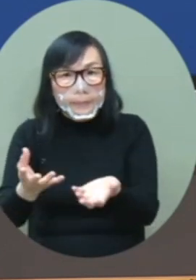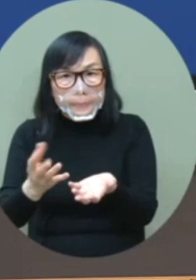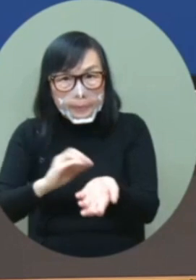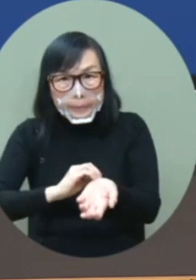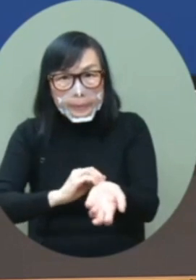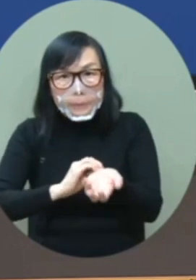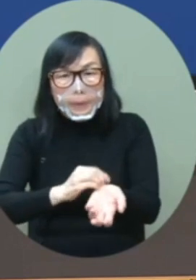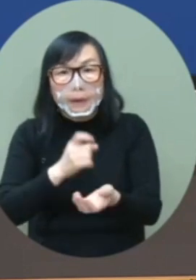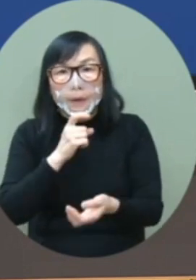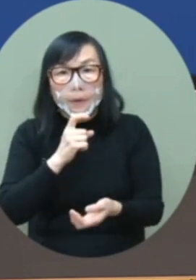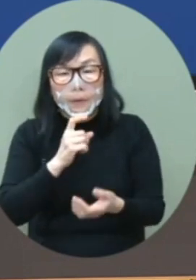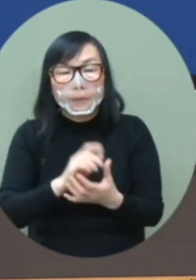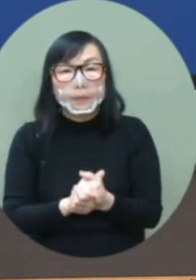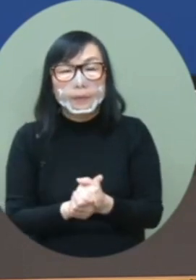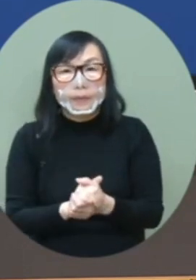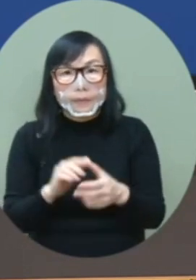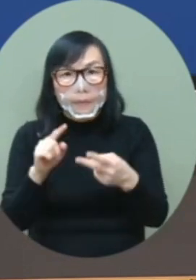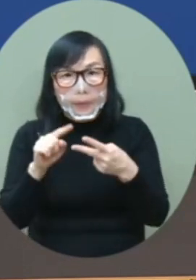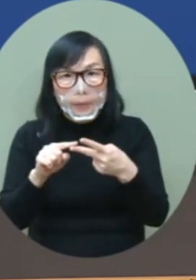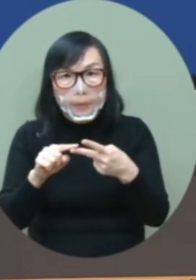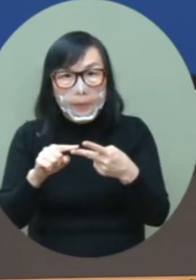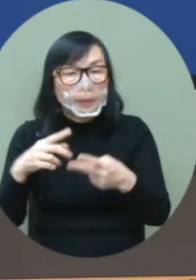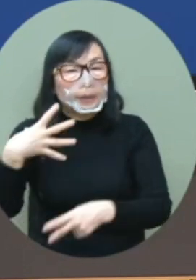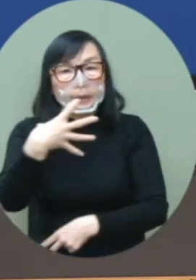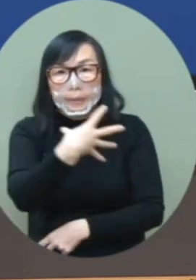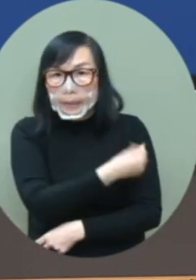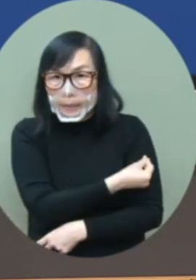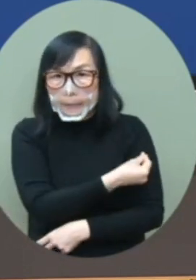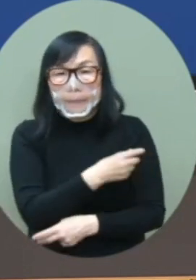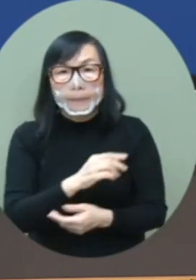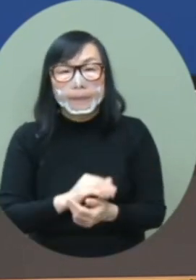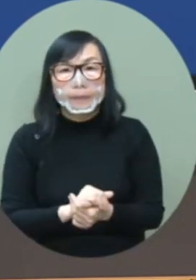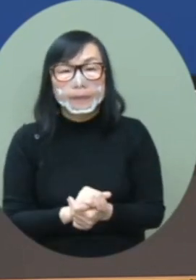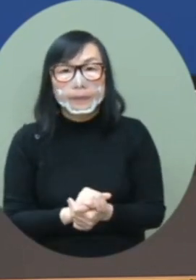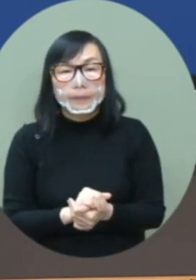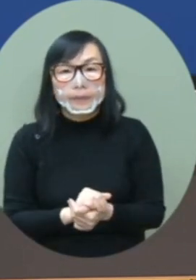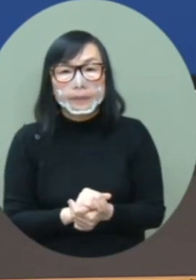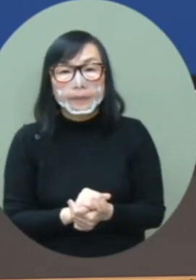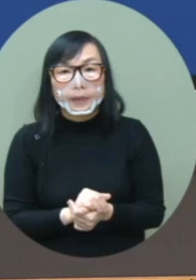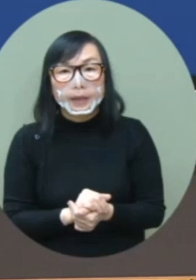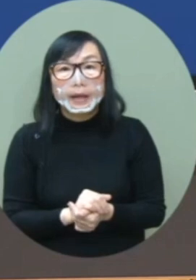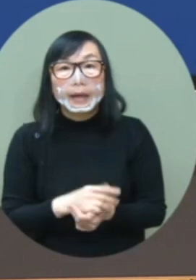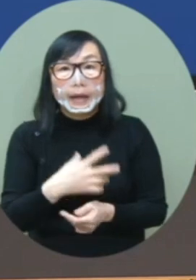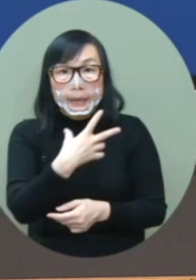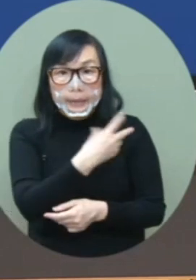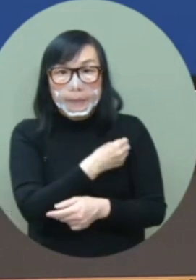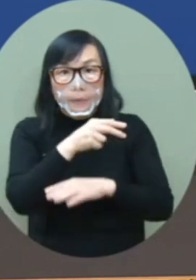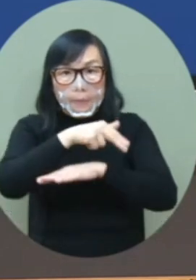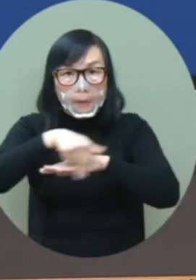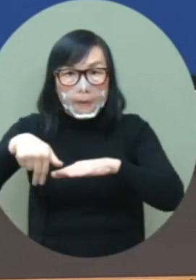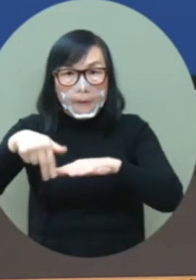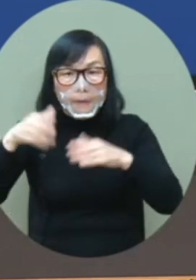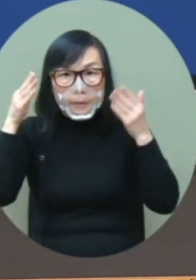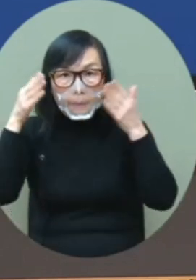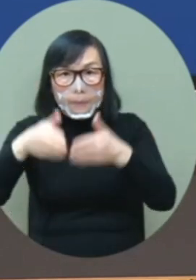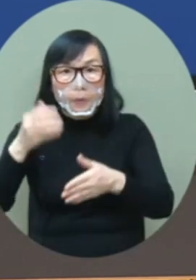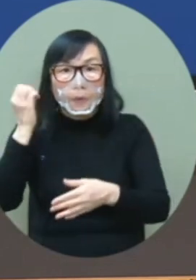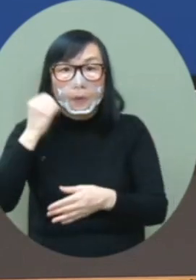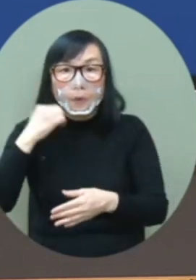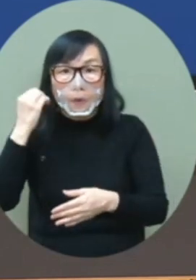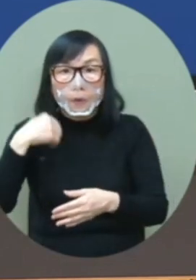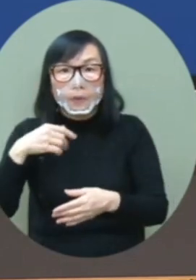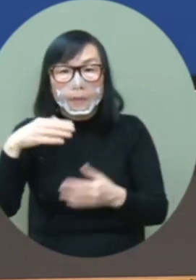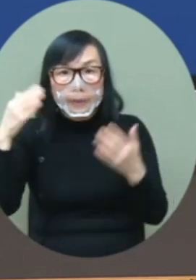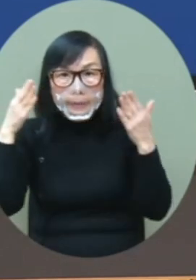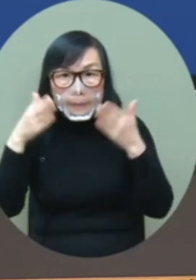治疗。第二个呢就真是打针。所以同样地，在疫苗接种计划针对长者亦都